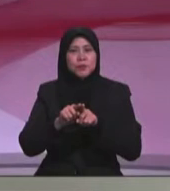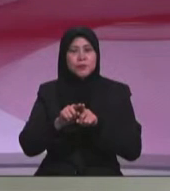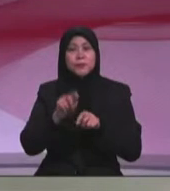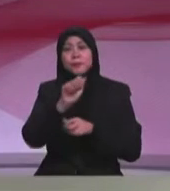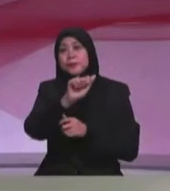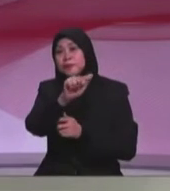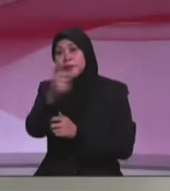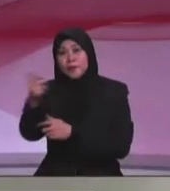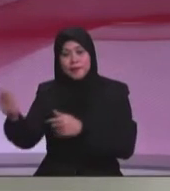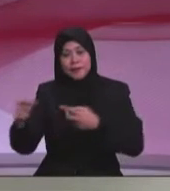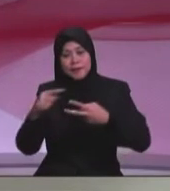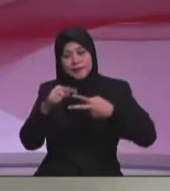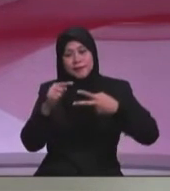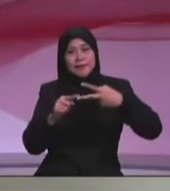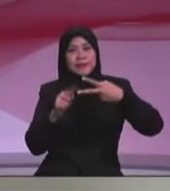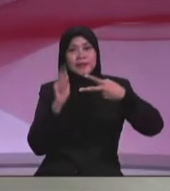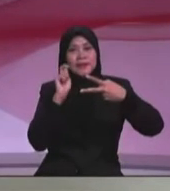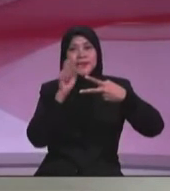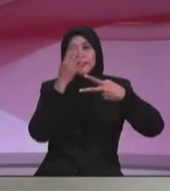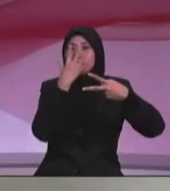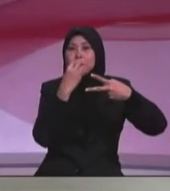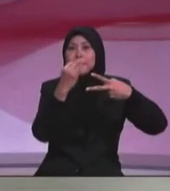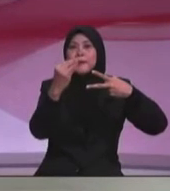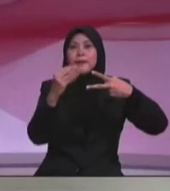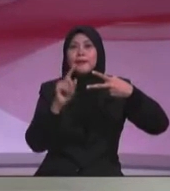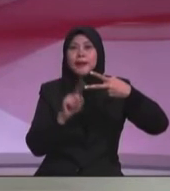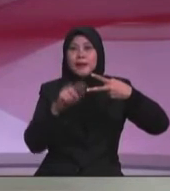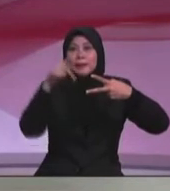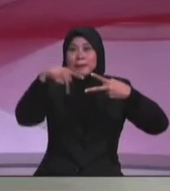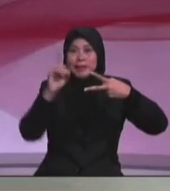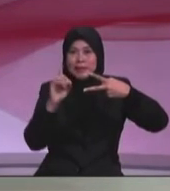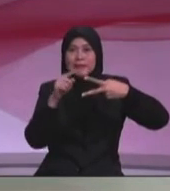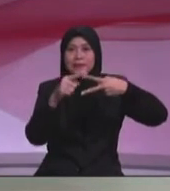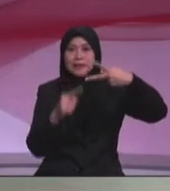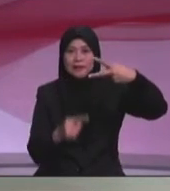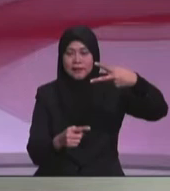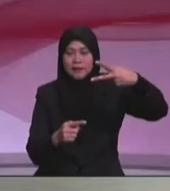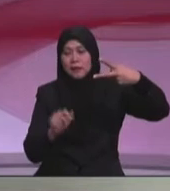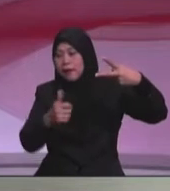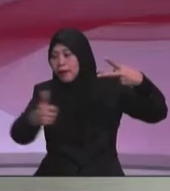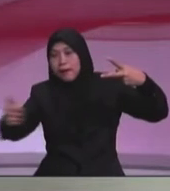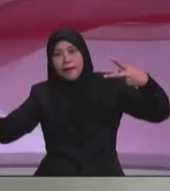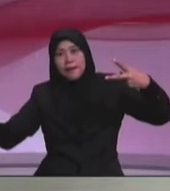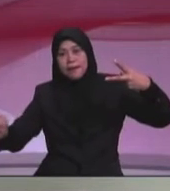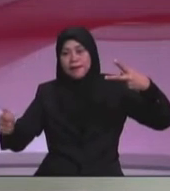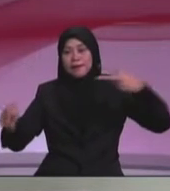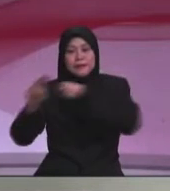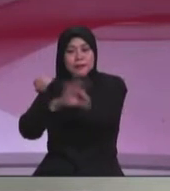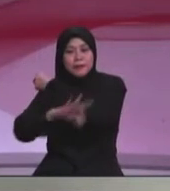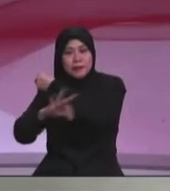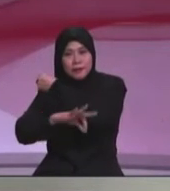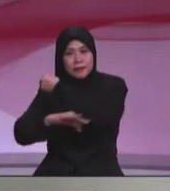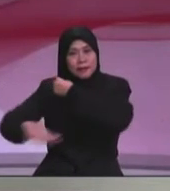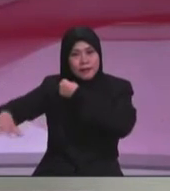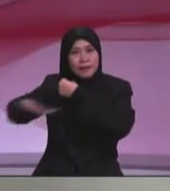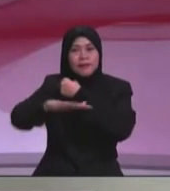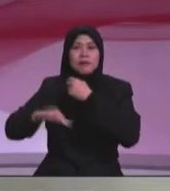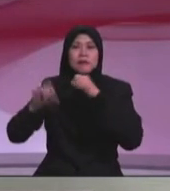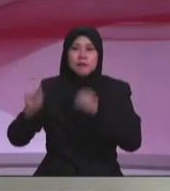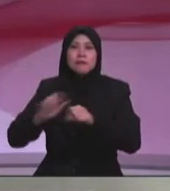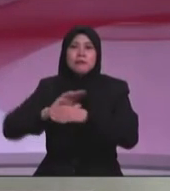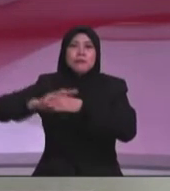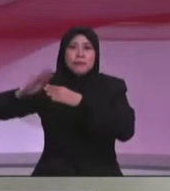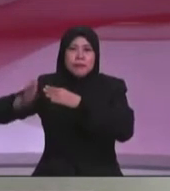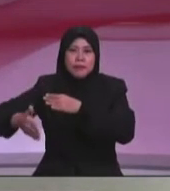selain daripada dua daerah iaitu Seremban dan Port Dickson, seluruh Negeri Sembilan